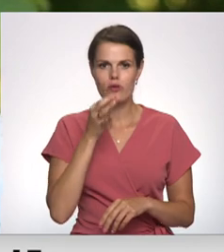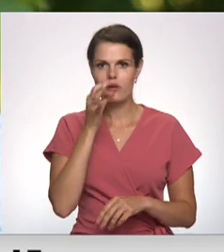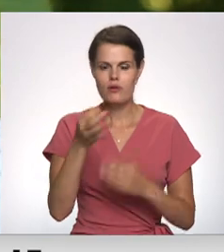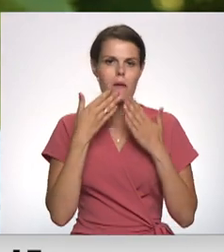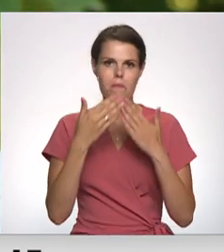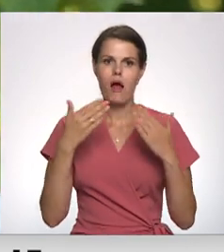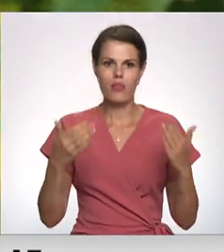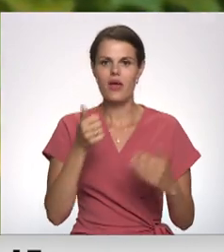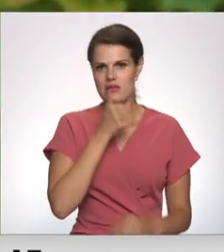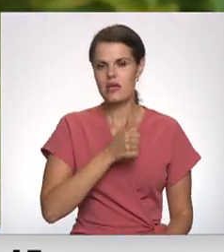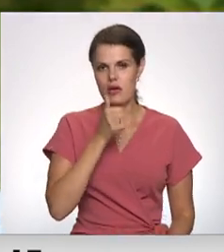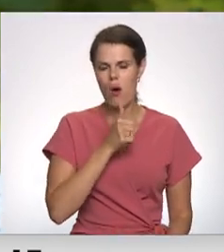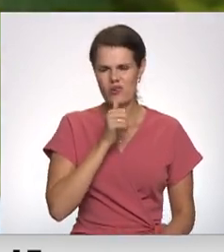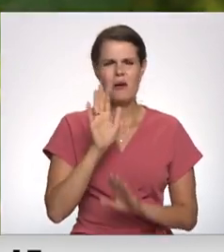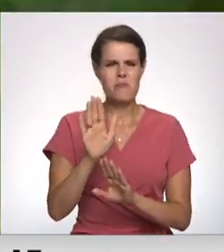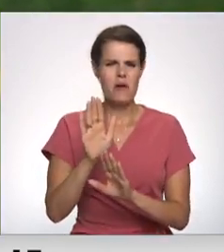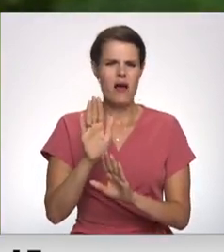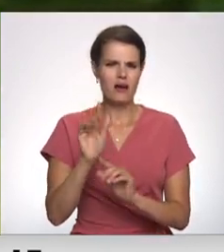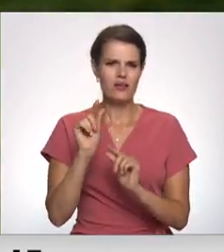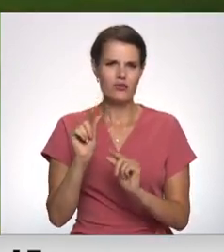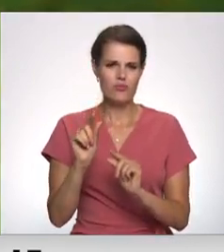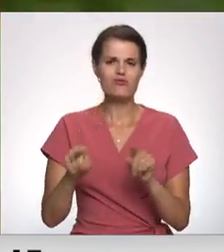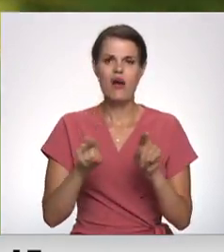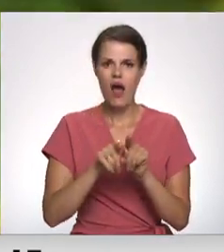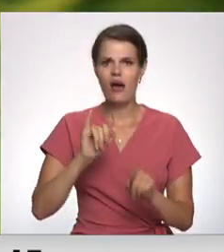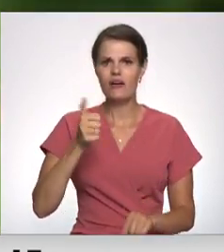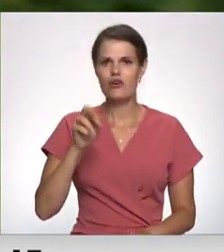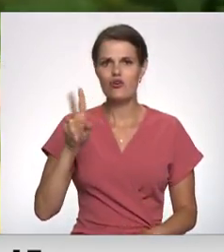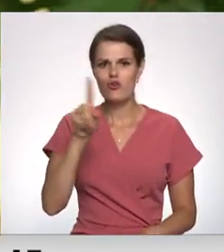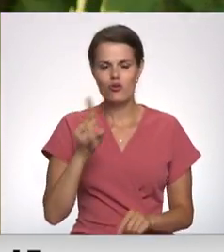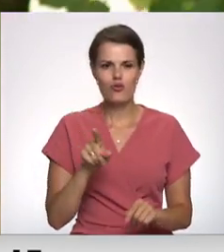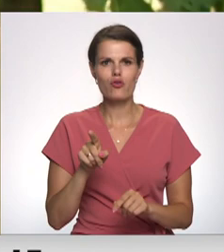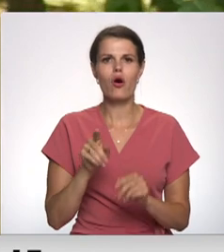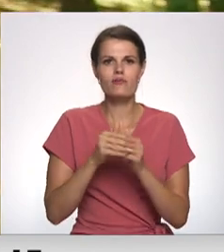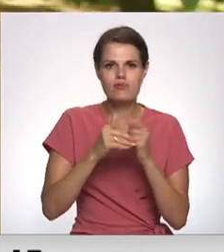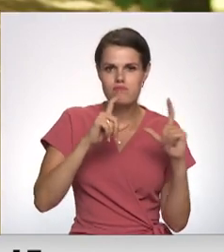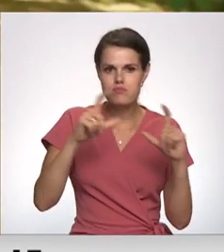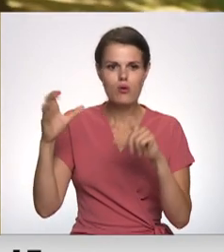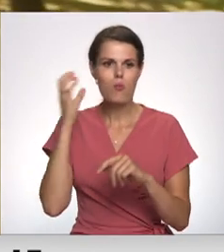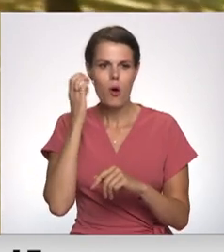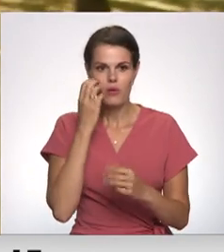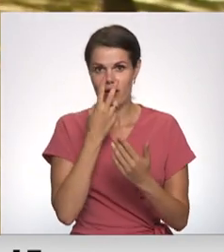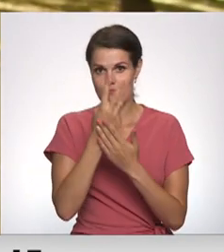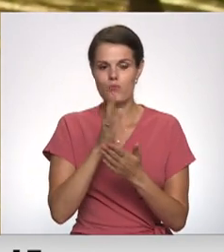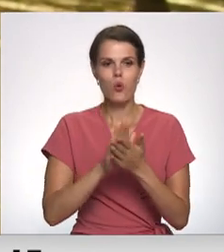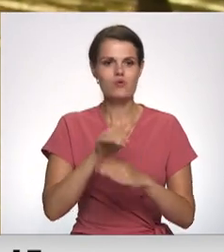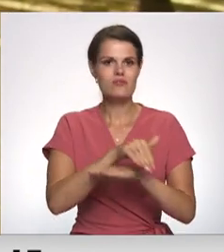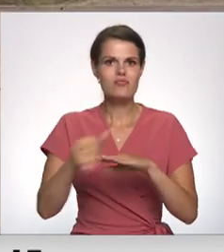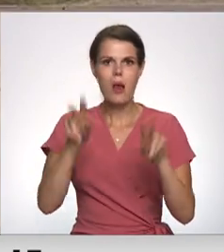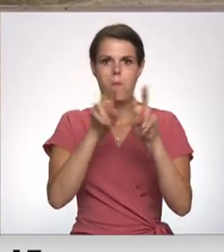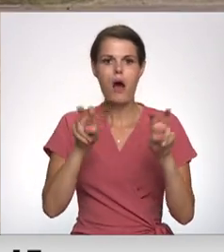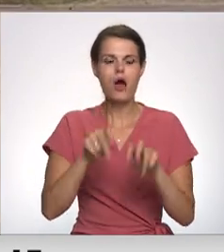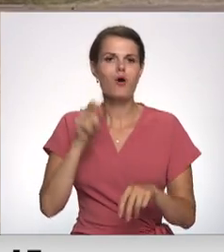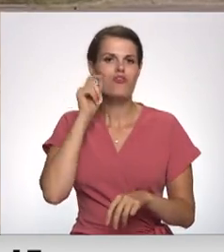Igaunijai. Pagaidiet sekundi. Arī Igora paslaps uzņemtās bildes telefonā rāda, kā uz ielas tiek pārbaudīti